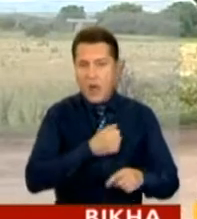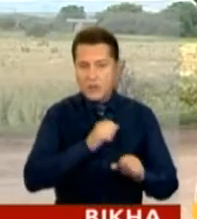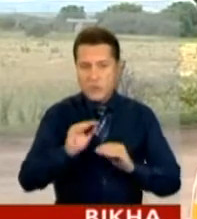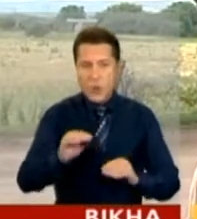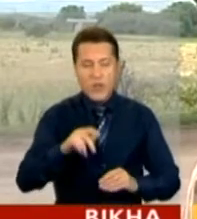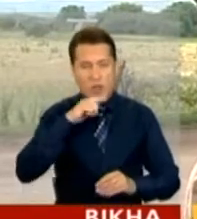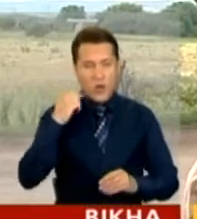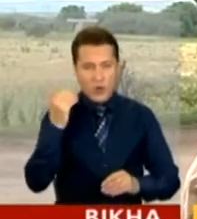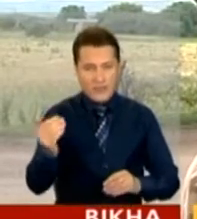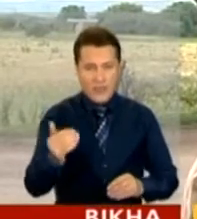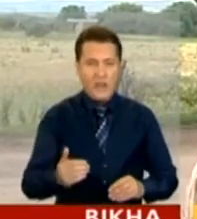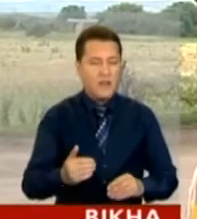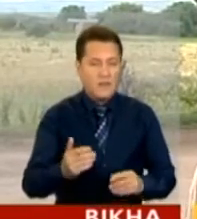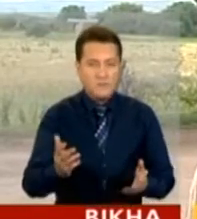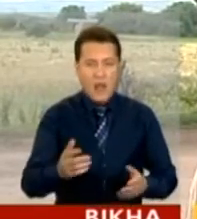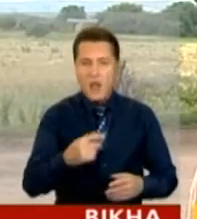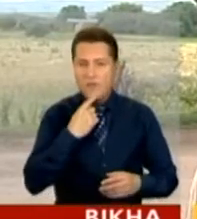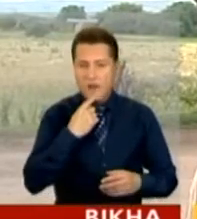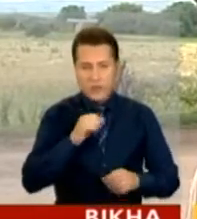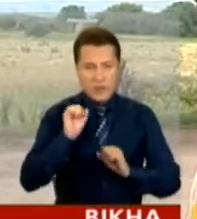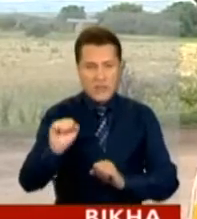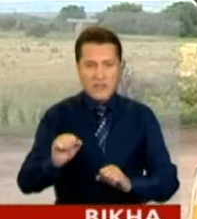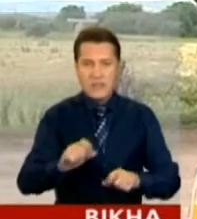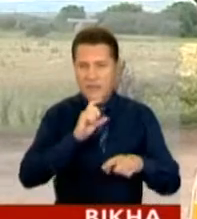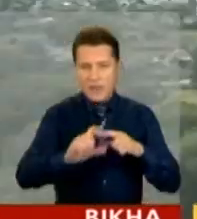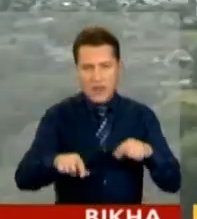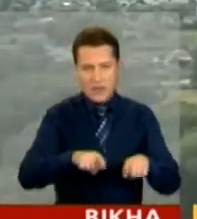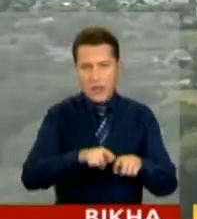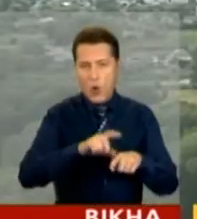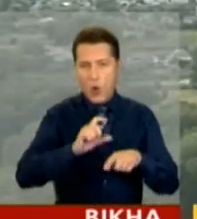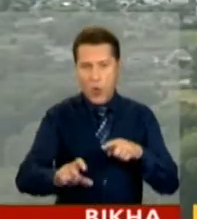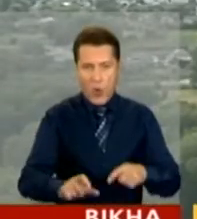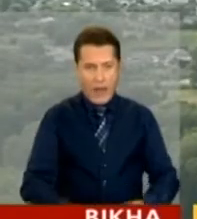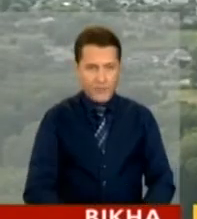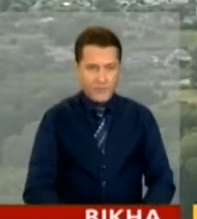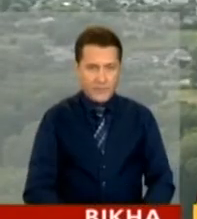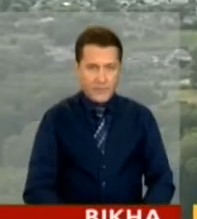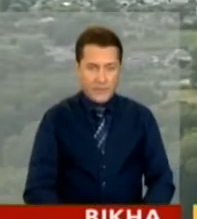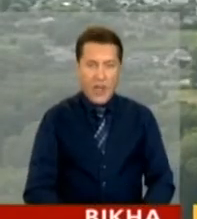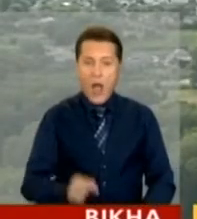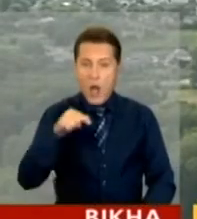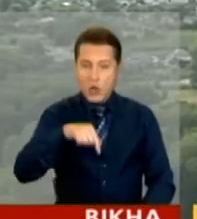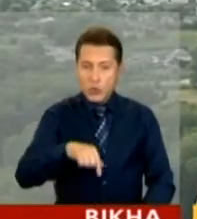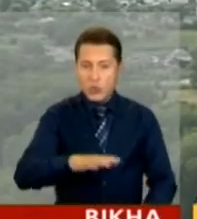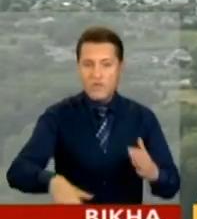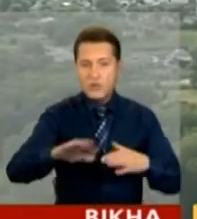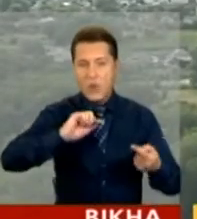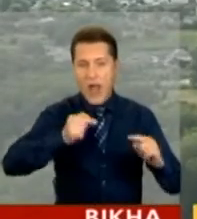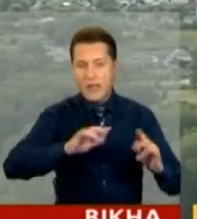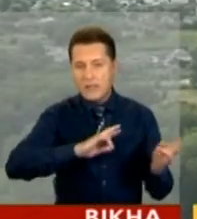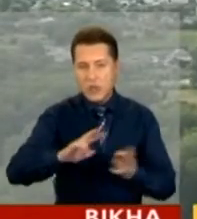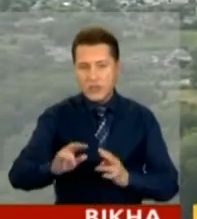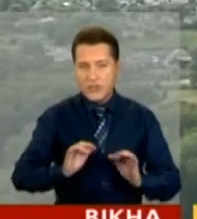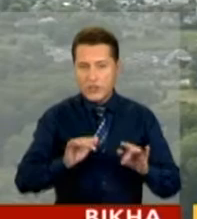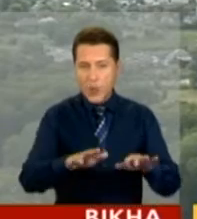не спроможний захистити від калібру такої кулі. Власне, тут, у зоні антитерористичної